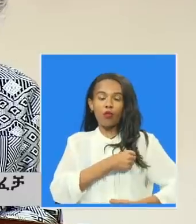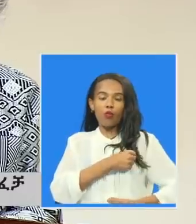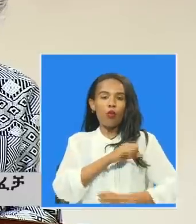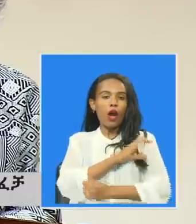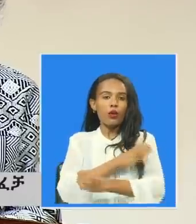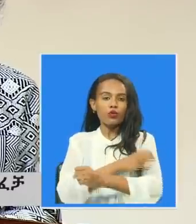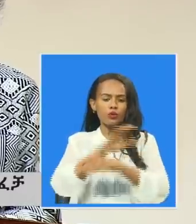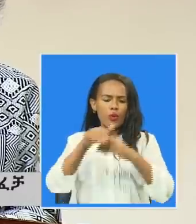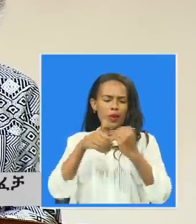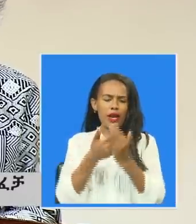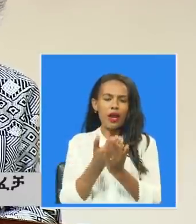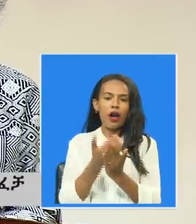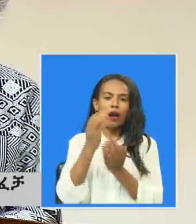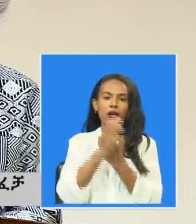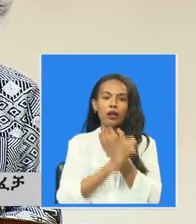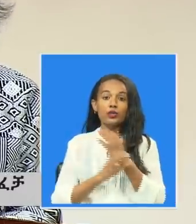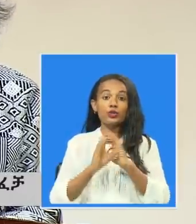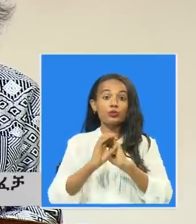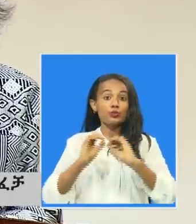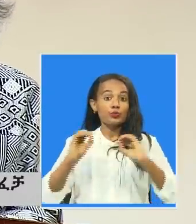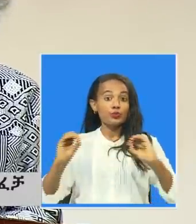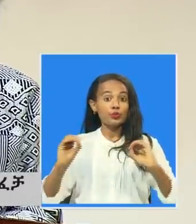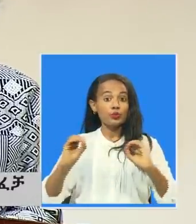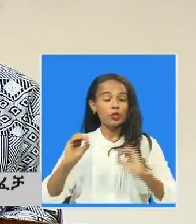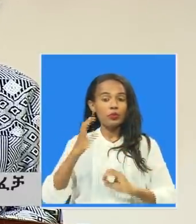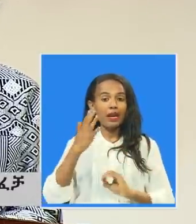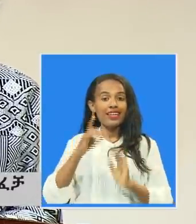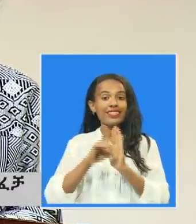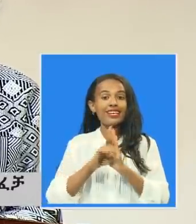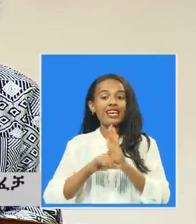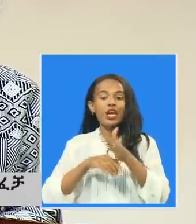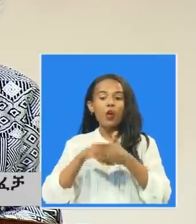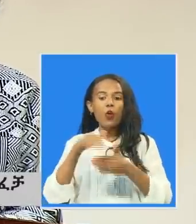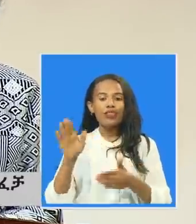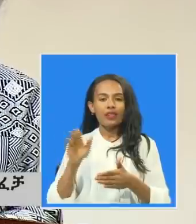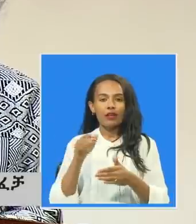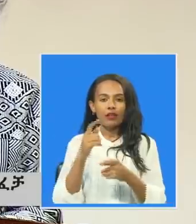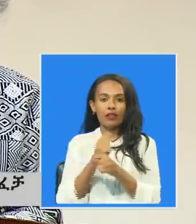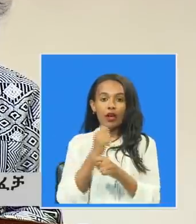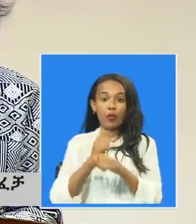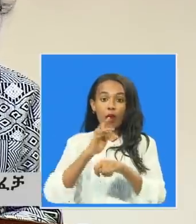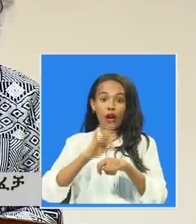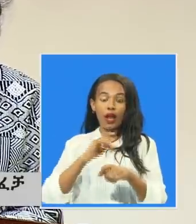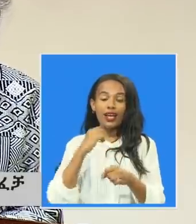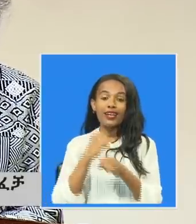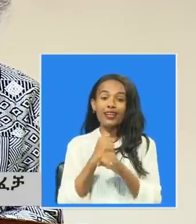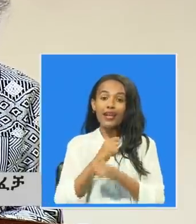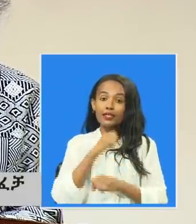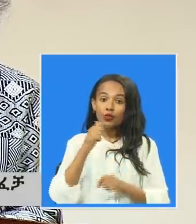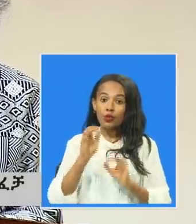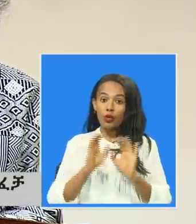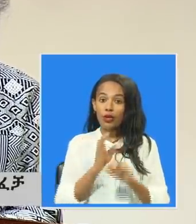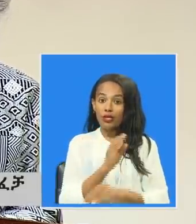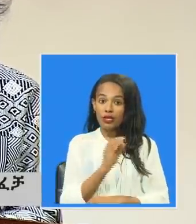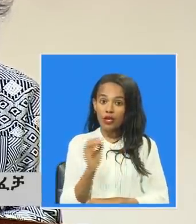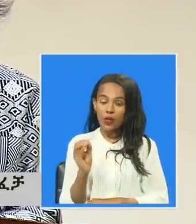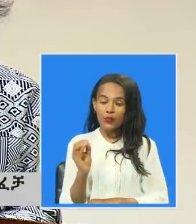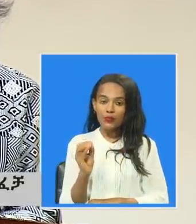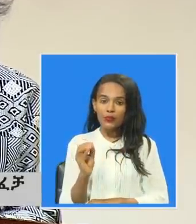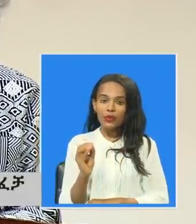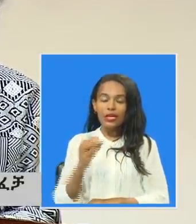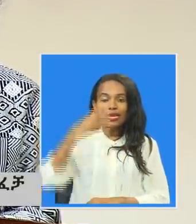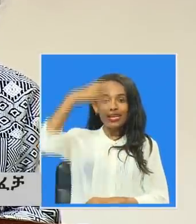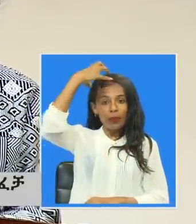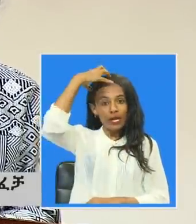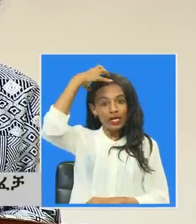በመላው ሀገራችን ምንም አይነት ህገወጥ ተግባር ላይ እንዳይሰማሩ ለማድረግና